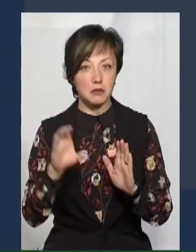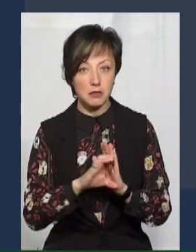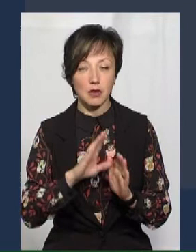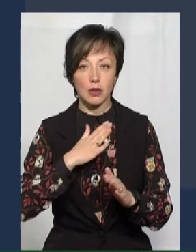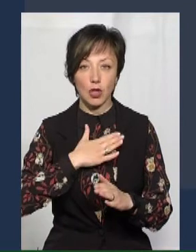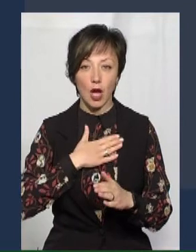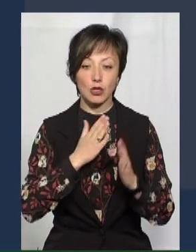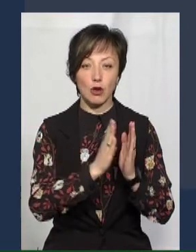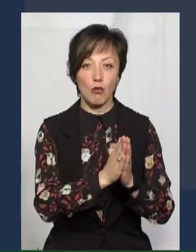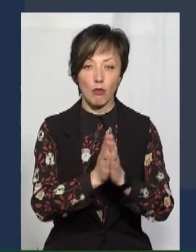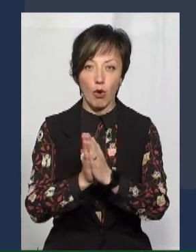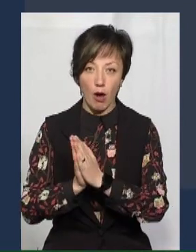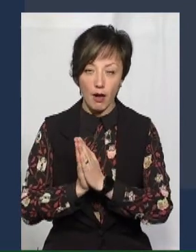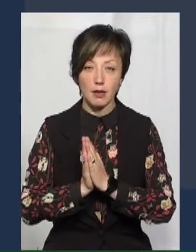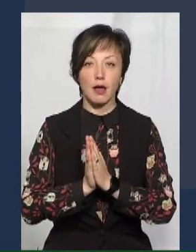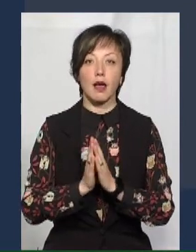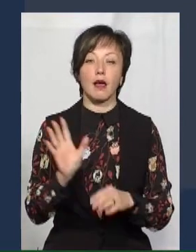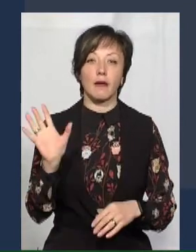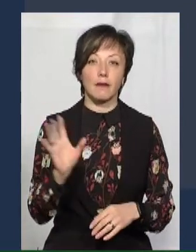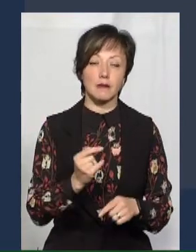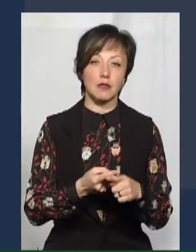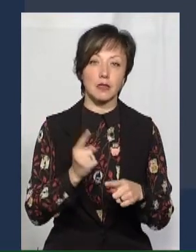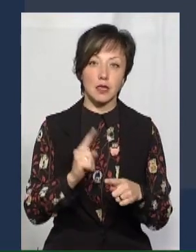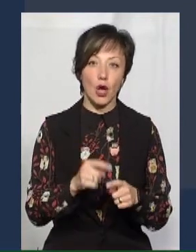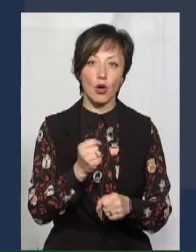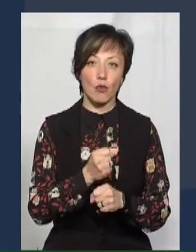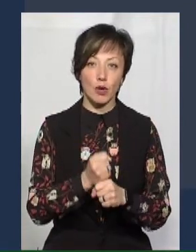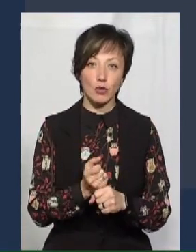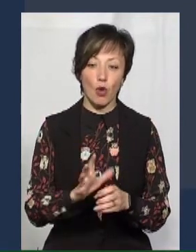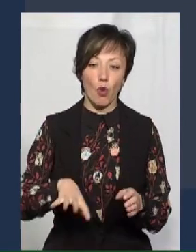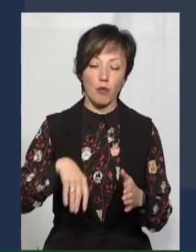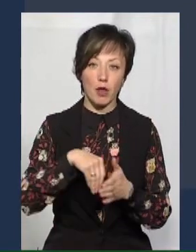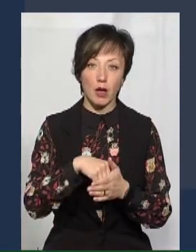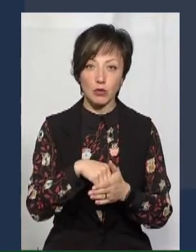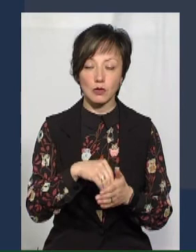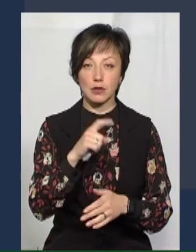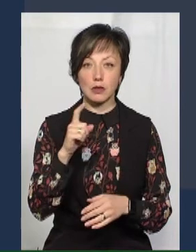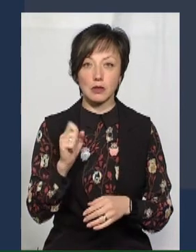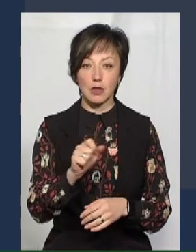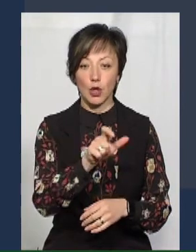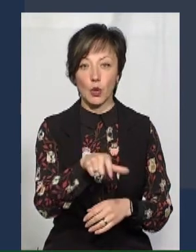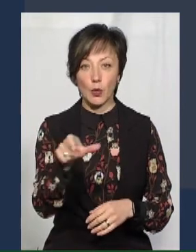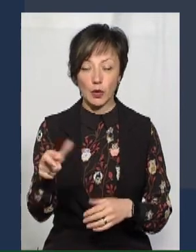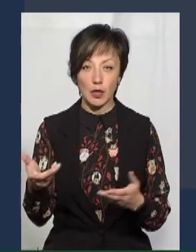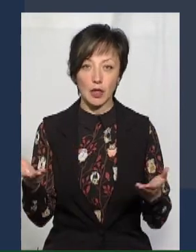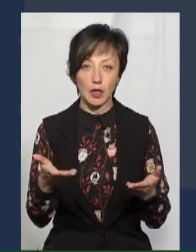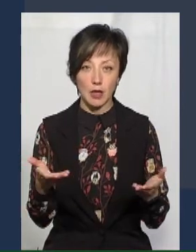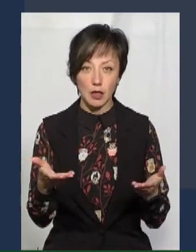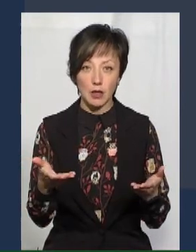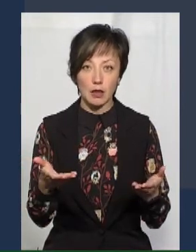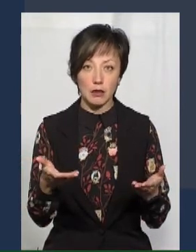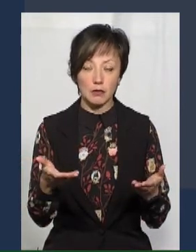наших цих всіх прохань. Це все робилося і оплачувалося за рахунок людей, які